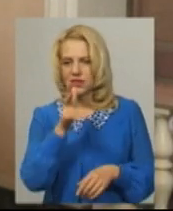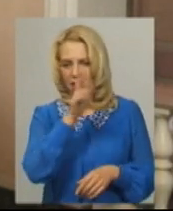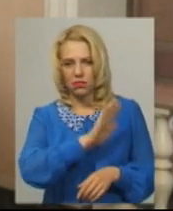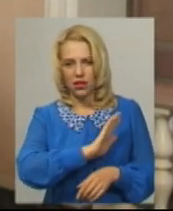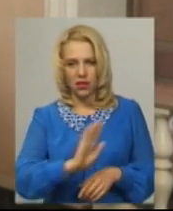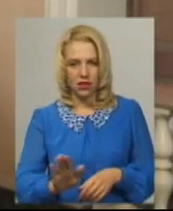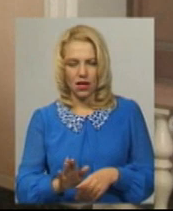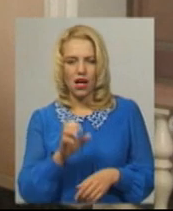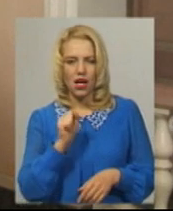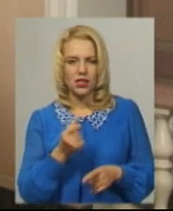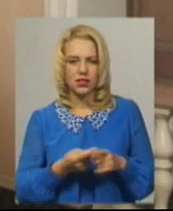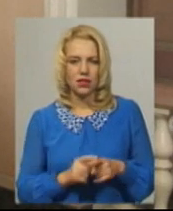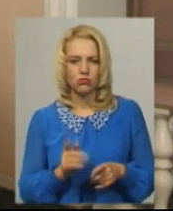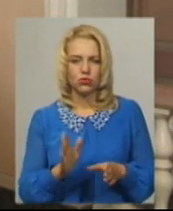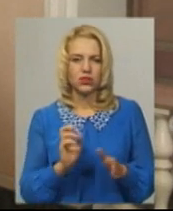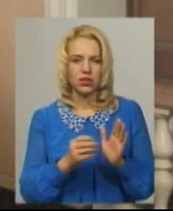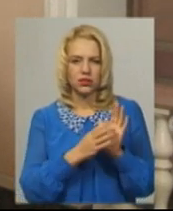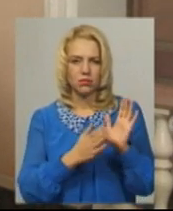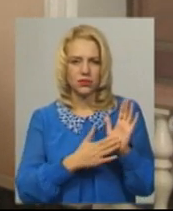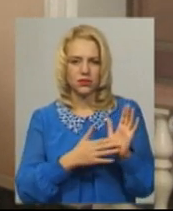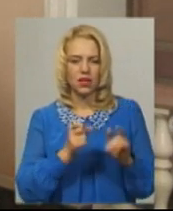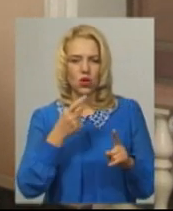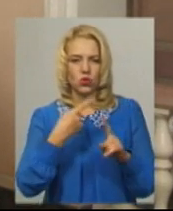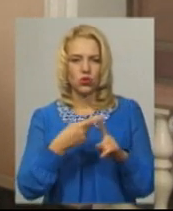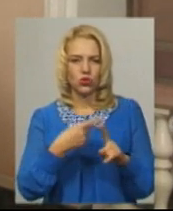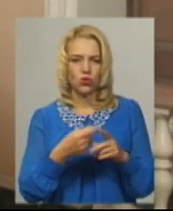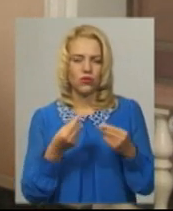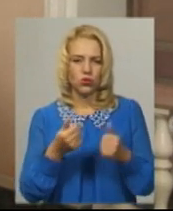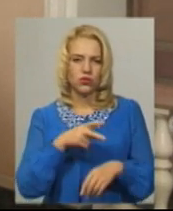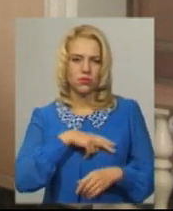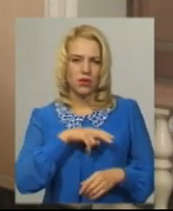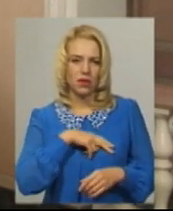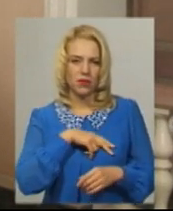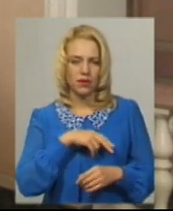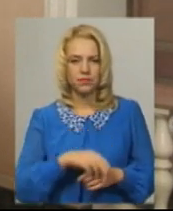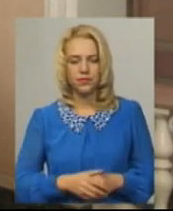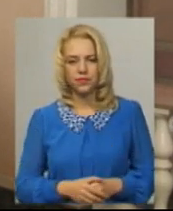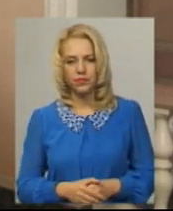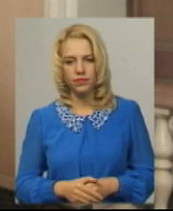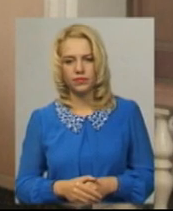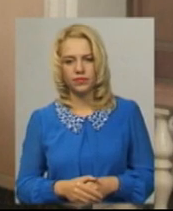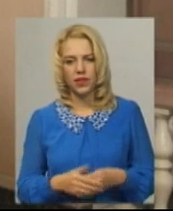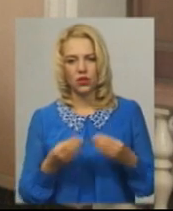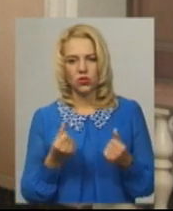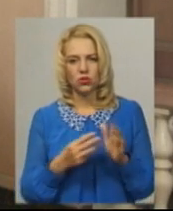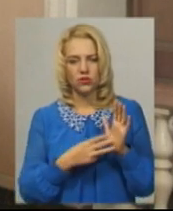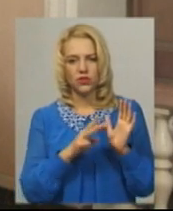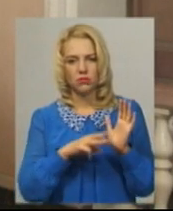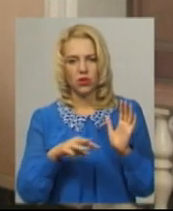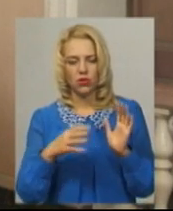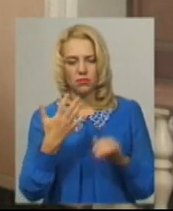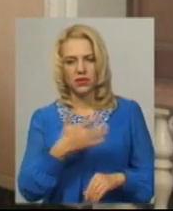буде додаткові кошти в вигляді приміювання. Кошти 8 мільйонів